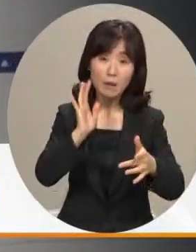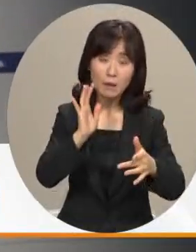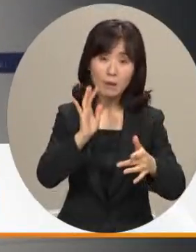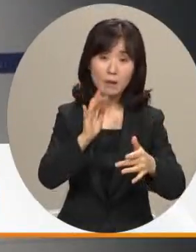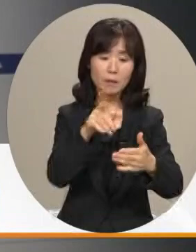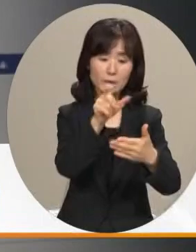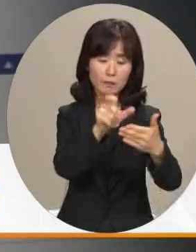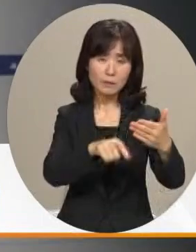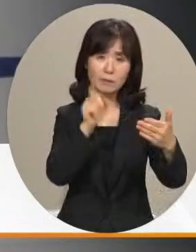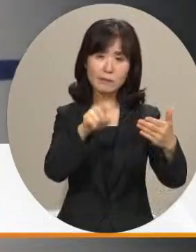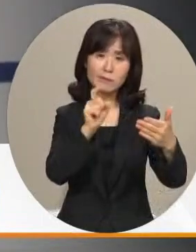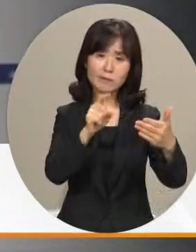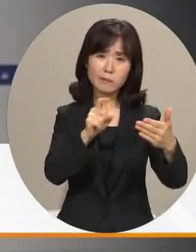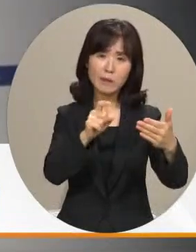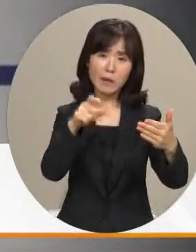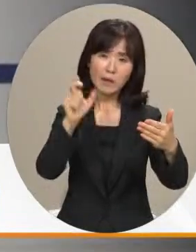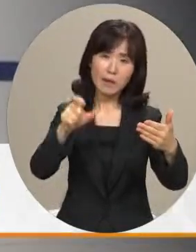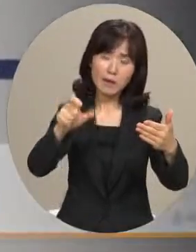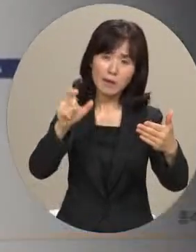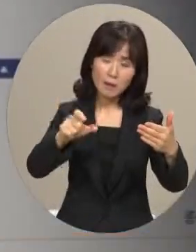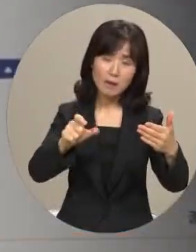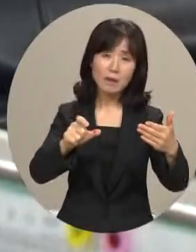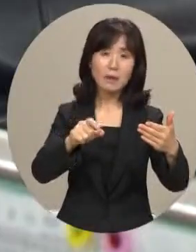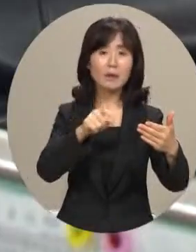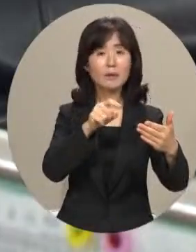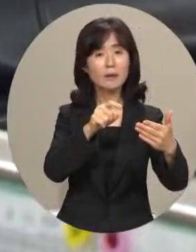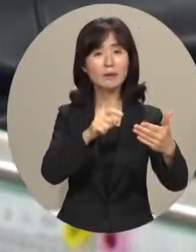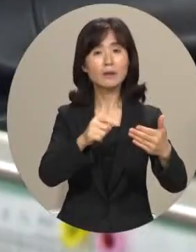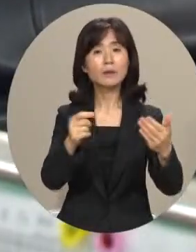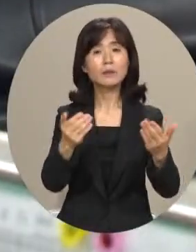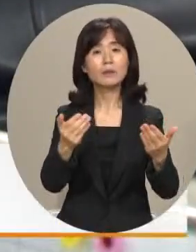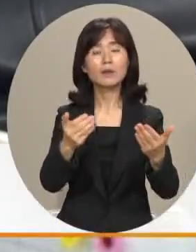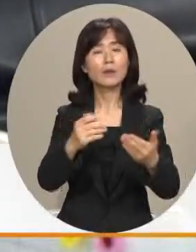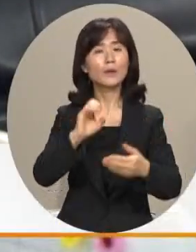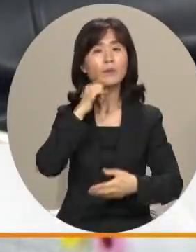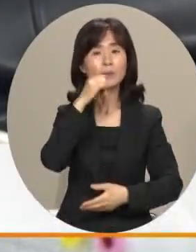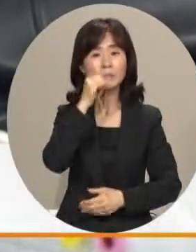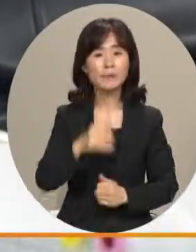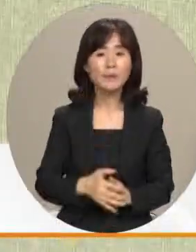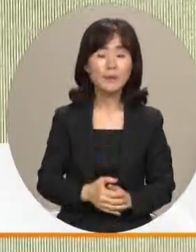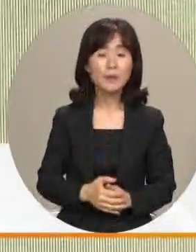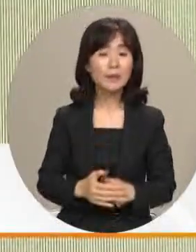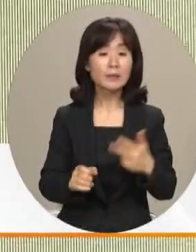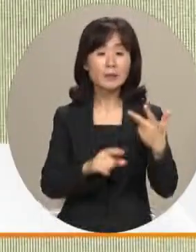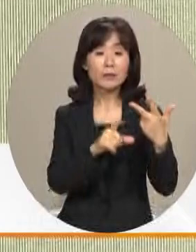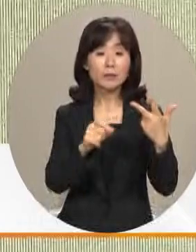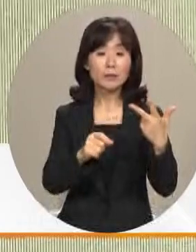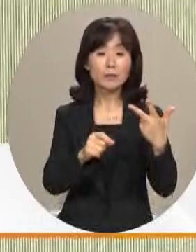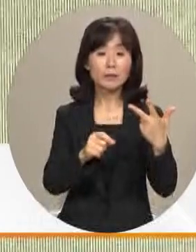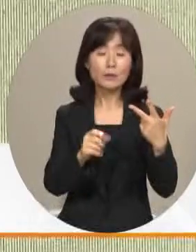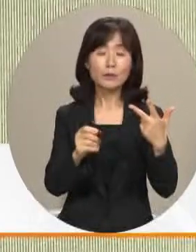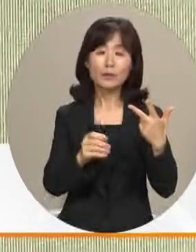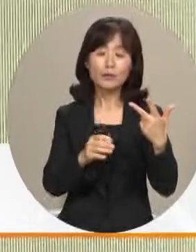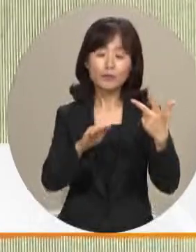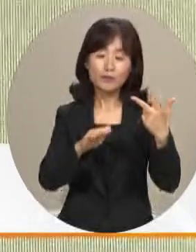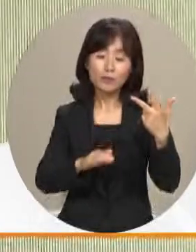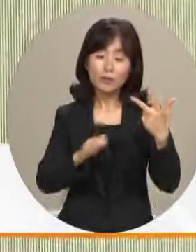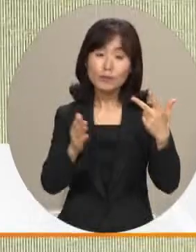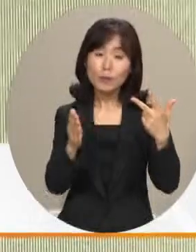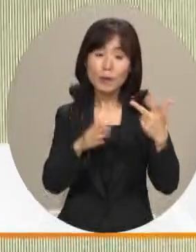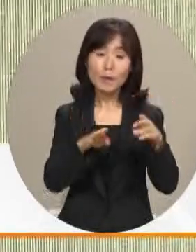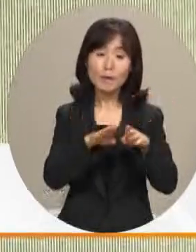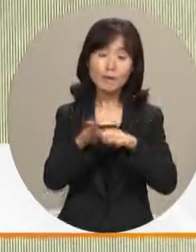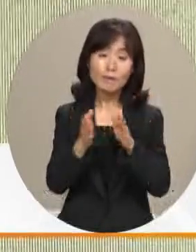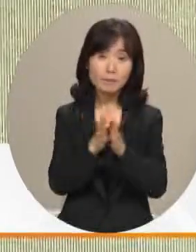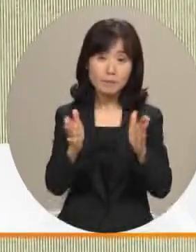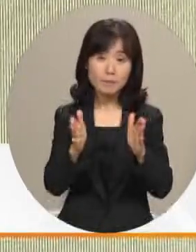눌러도 반응이 없어 교사 업무에 어려움이 생겼습니다 저희가 이제 7월 중순 정도의 방학을 하는데이 한